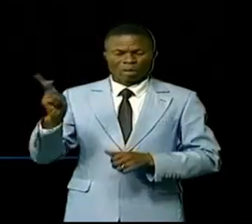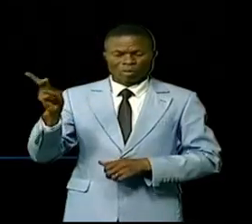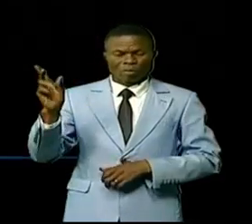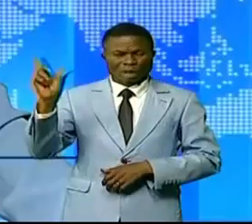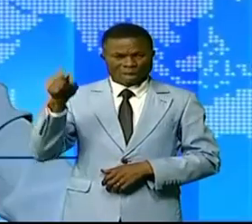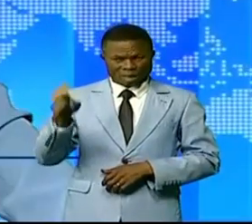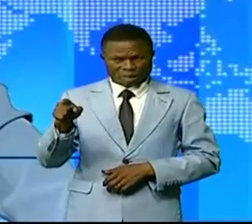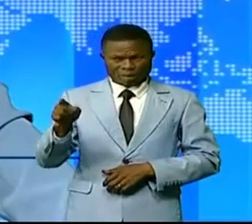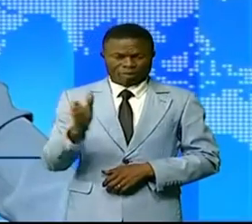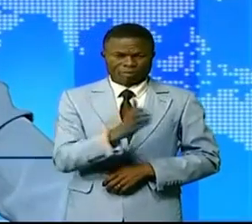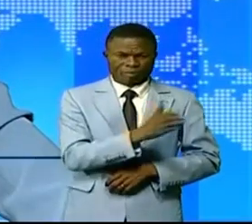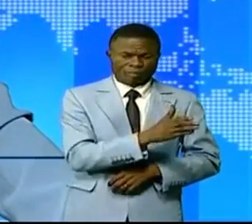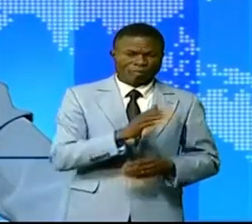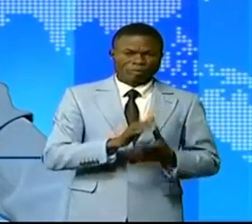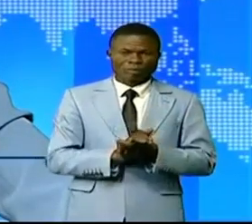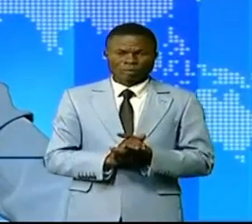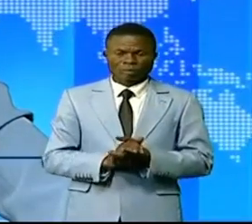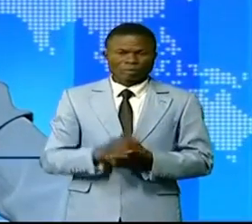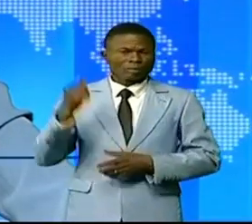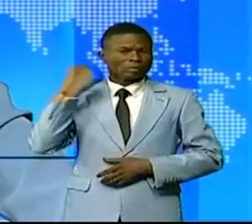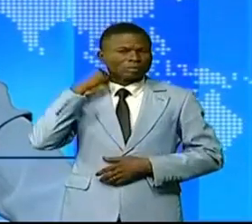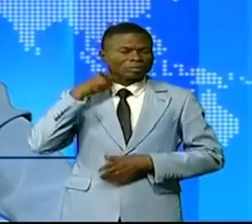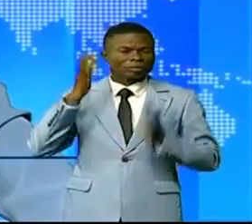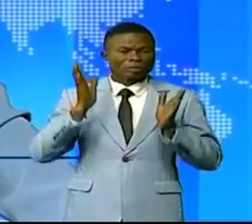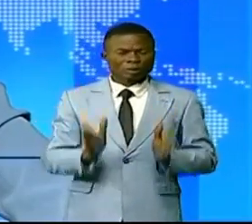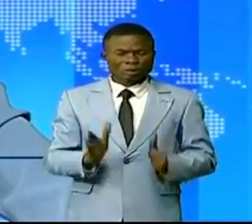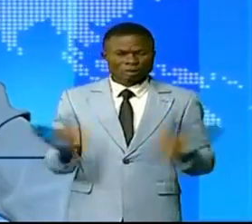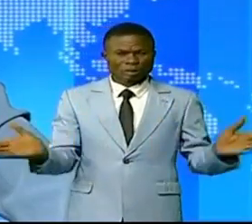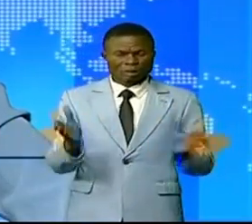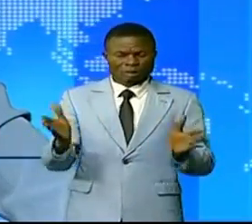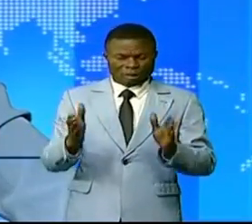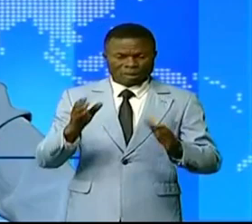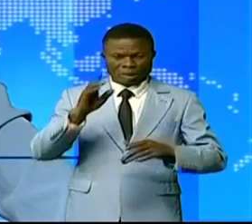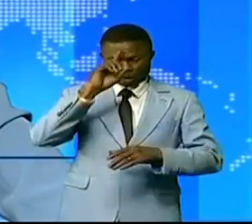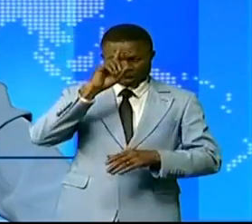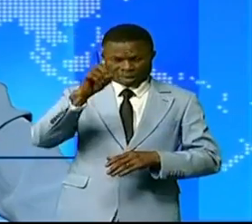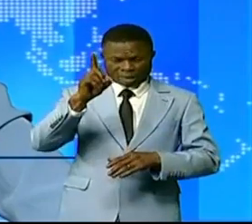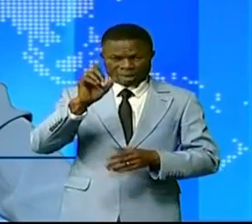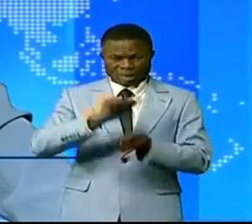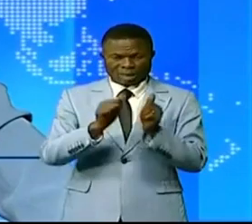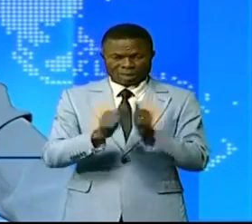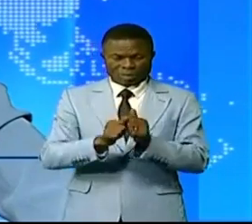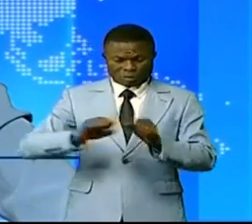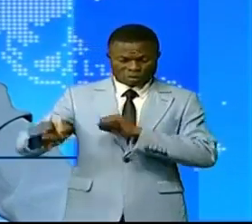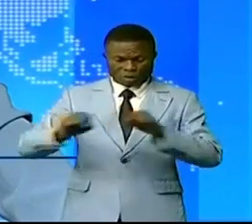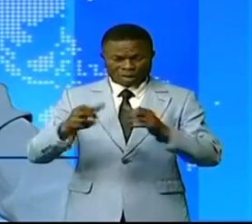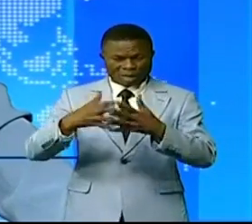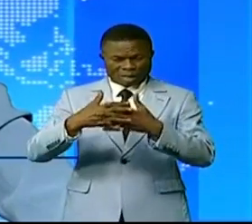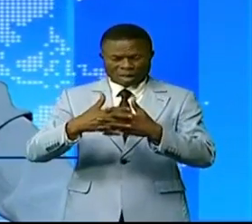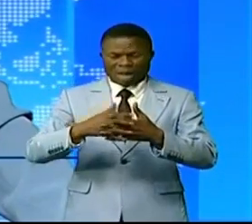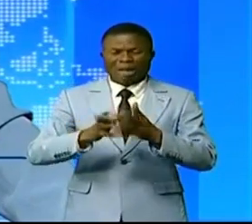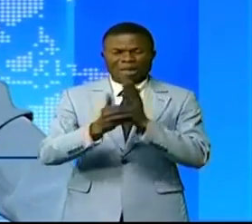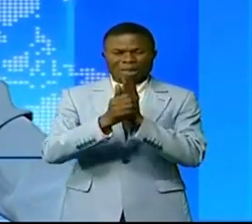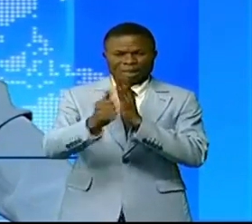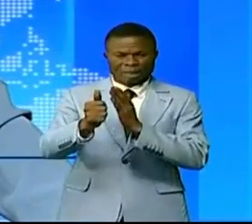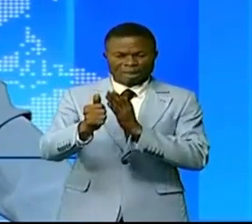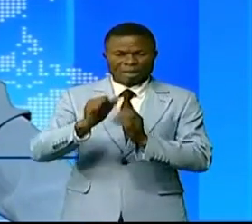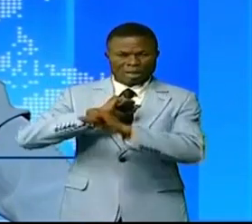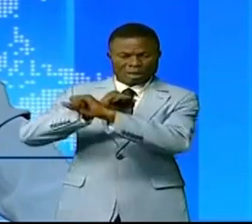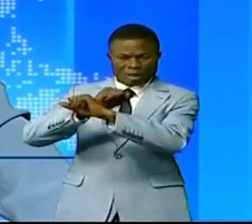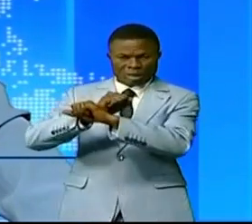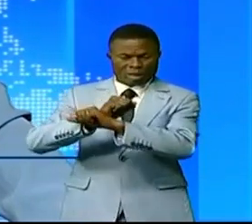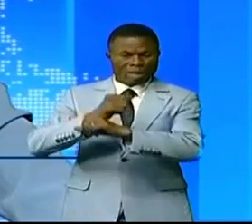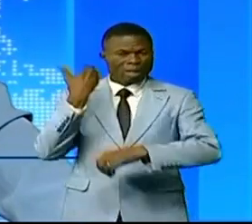Kasaï. Et le médecin congolais renforce leur capacité sur l'échographie de qualité afin de prévenir